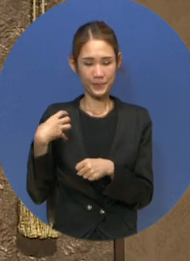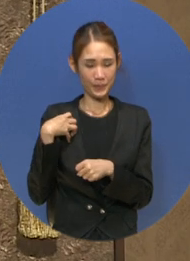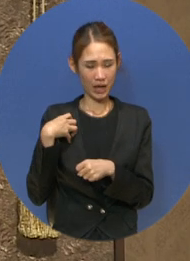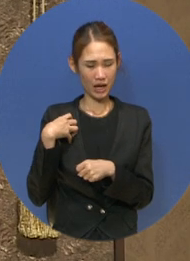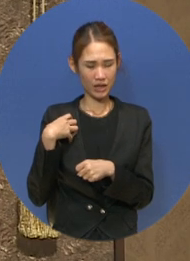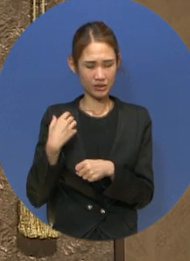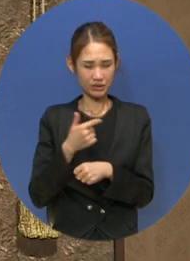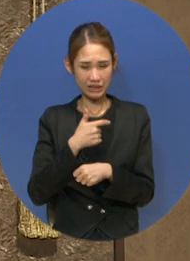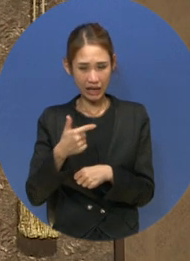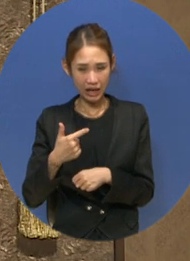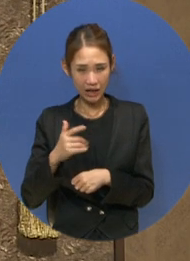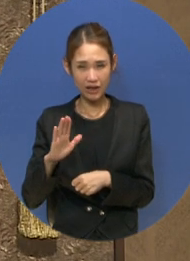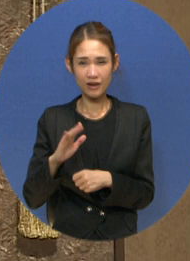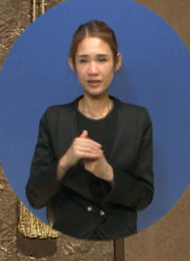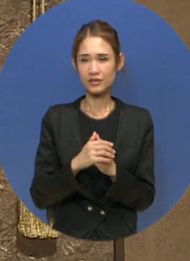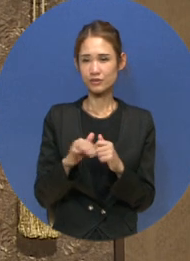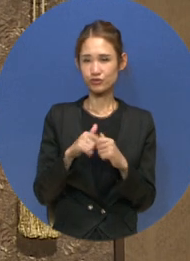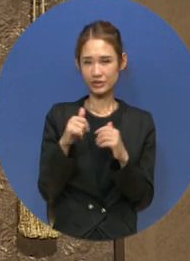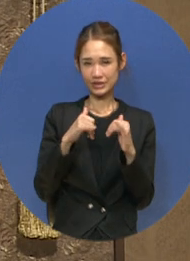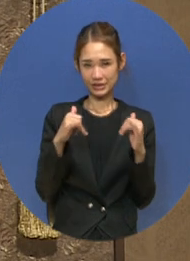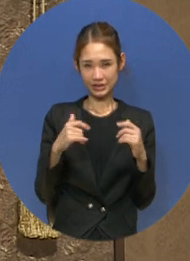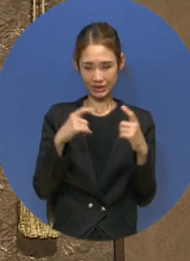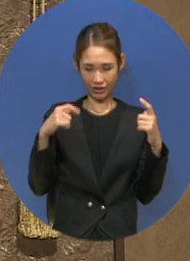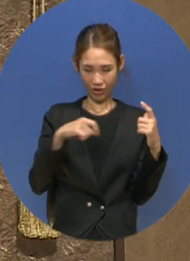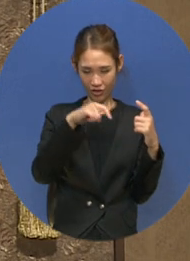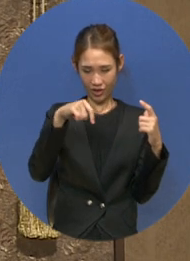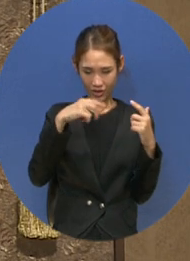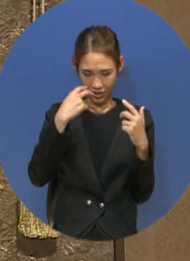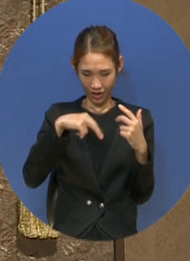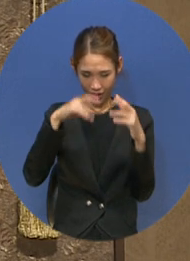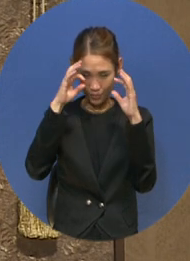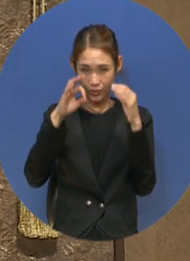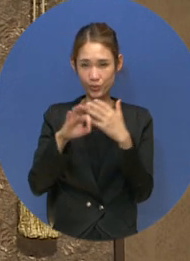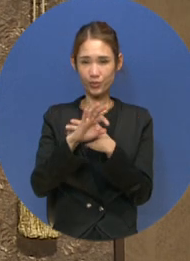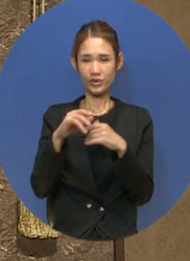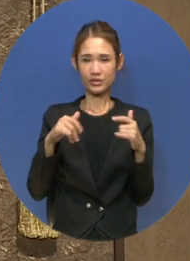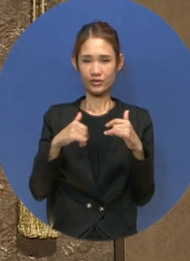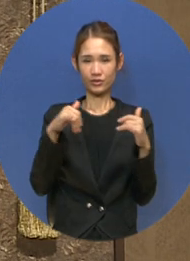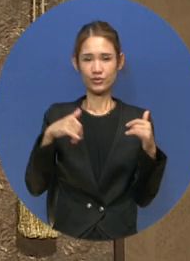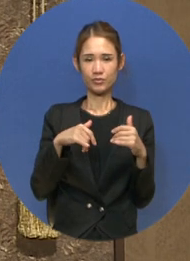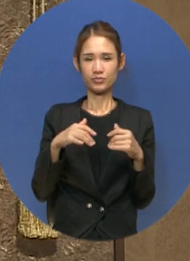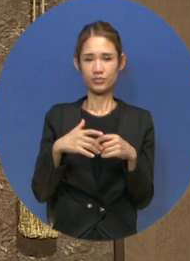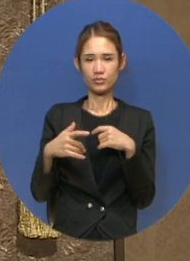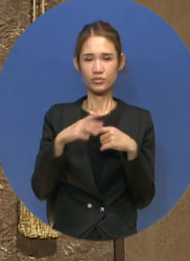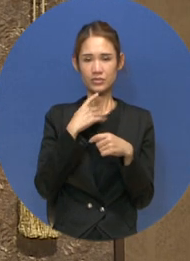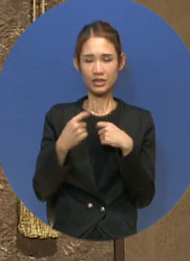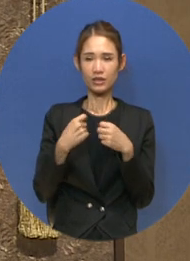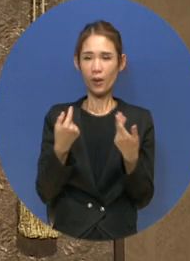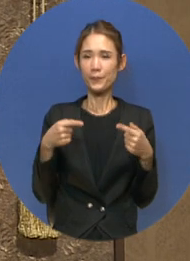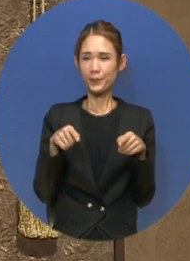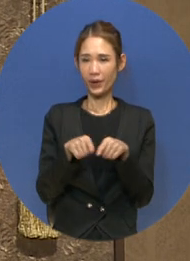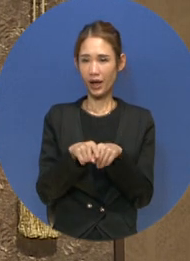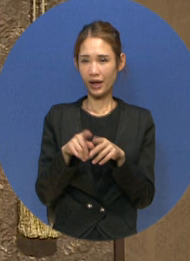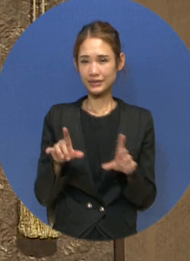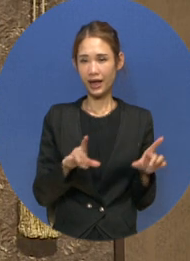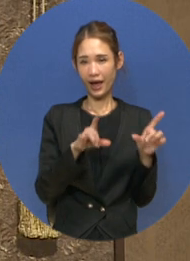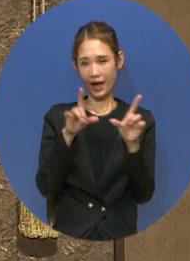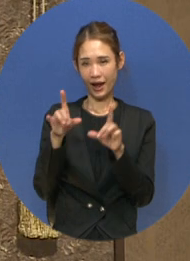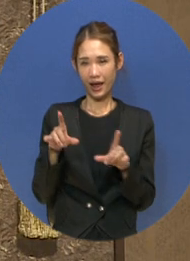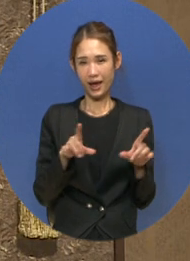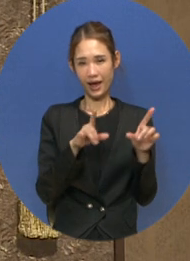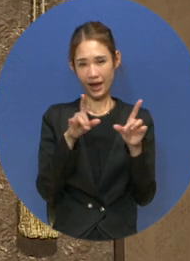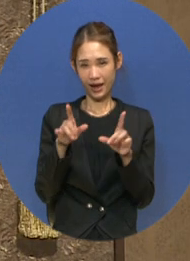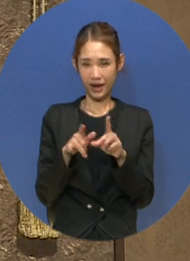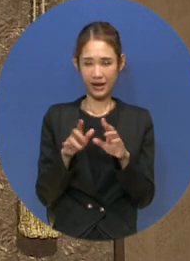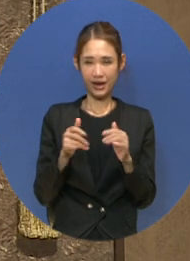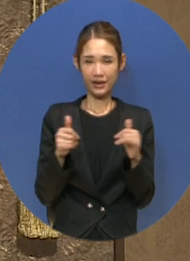거창한 것이 아니라 우리 지역을 살펴보면 우리가 살고 있는 지역사회 내에 바로 옆에 함께 살아가고 있는